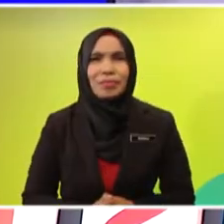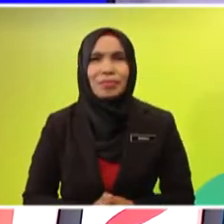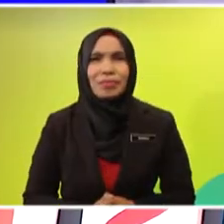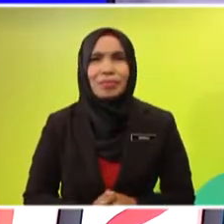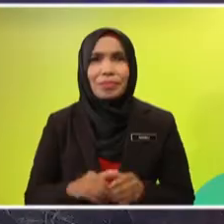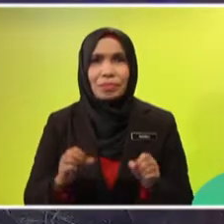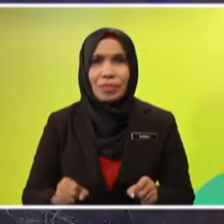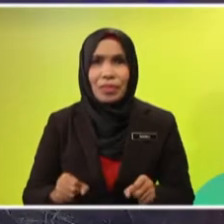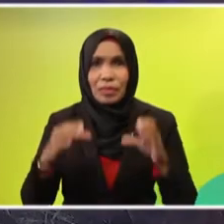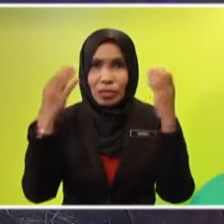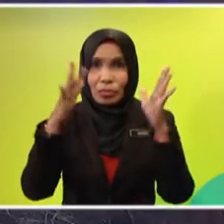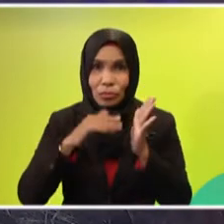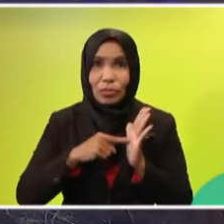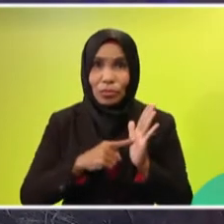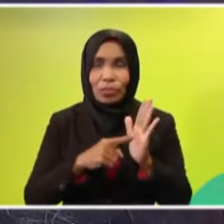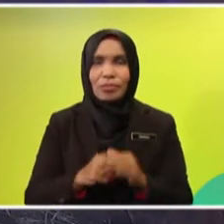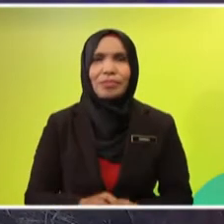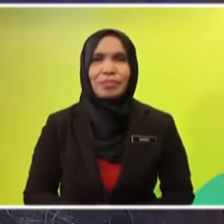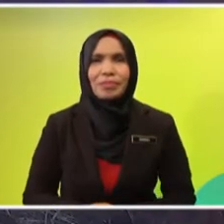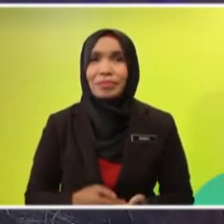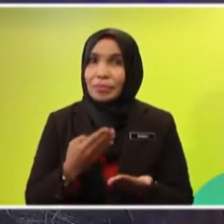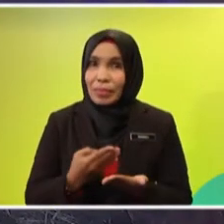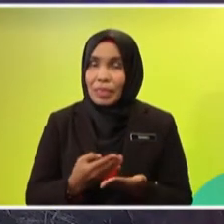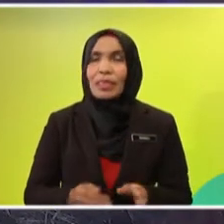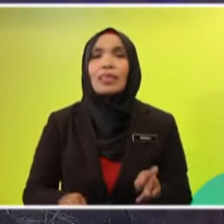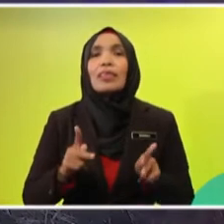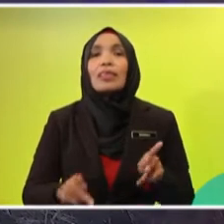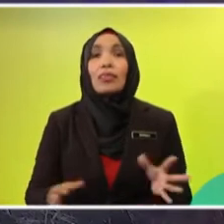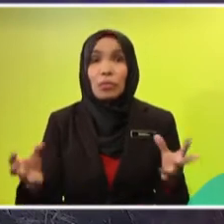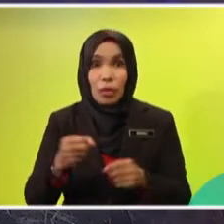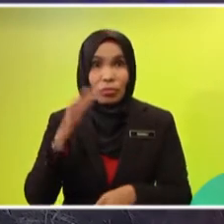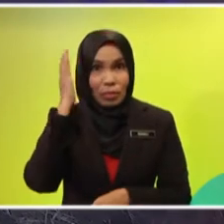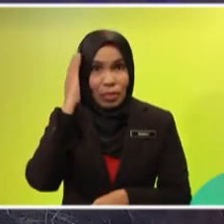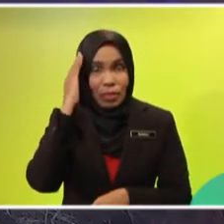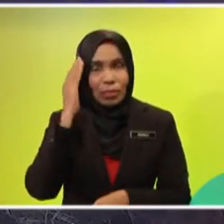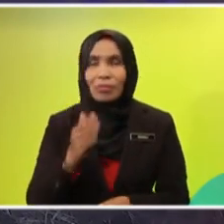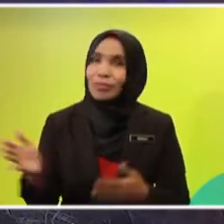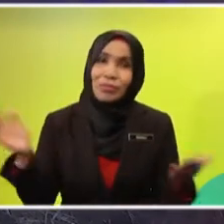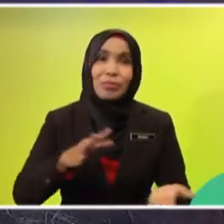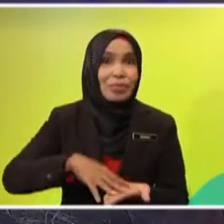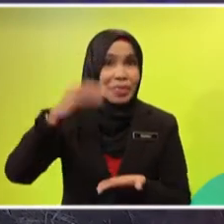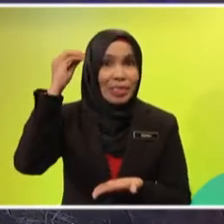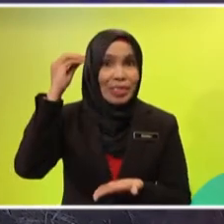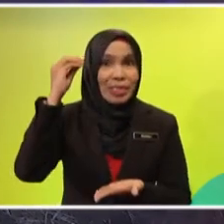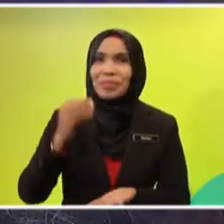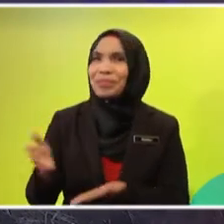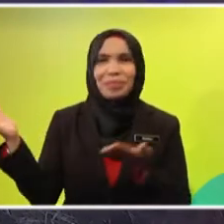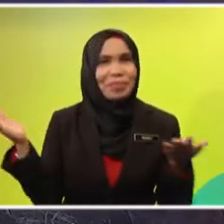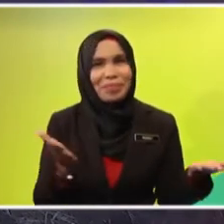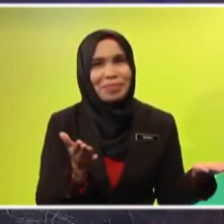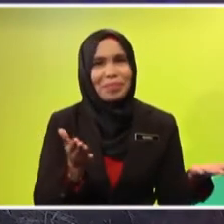Tunjukkan naik lebih lanjut Jo masuklah Cikgu oke